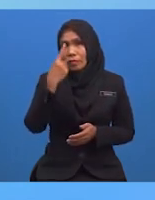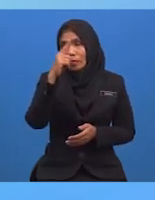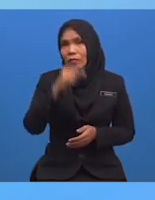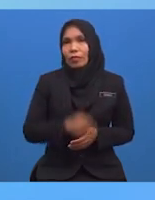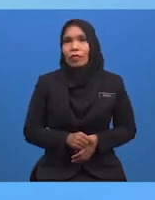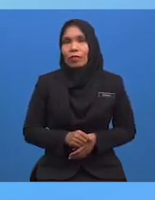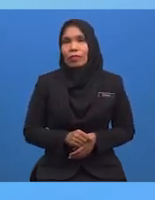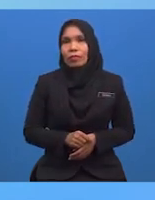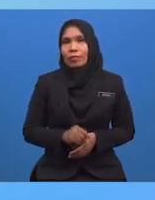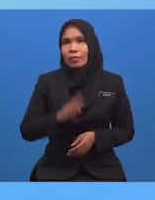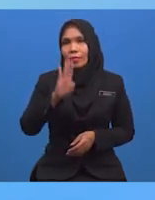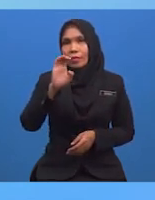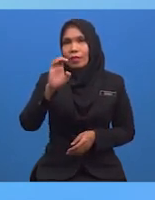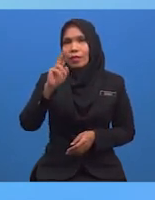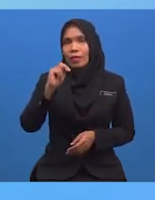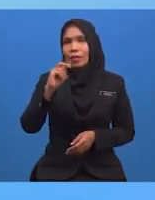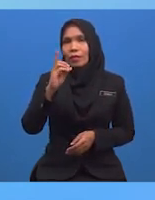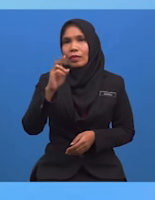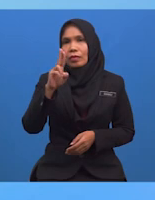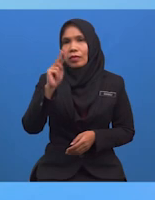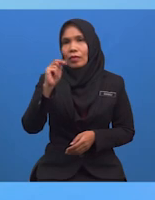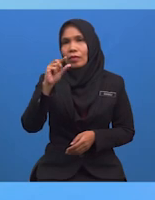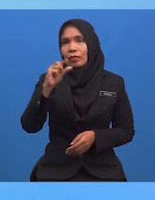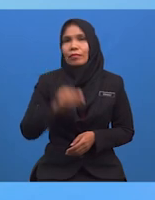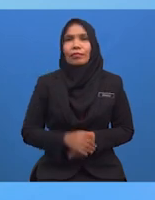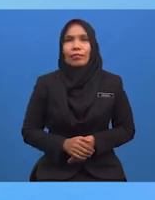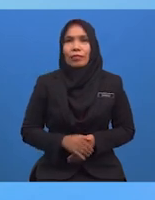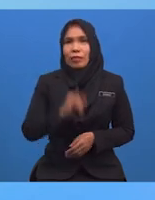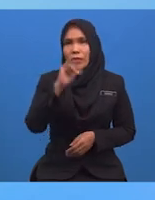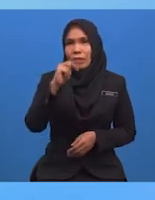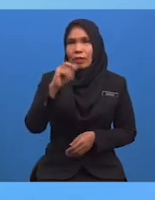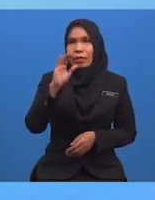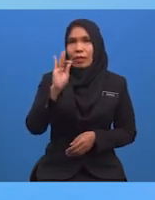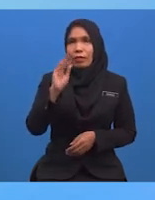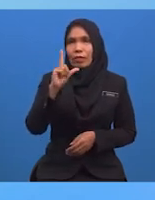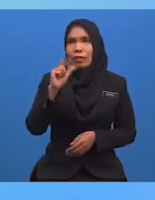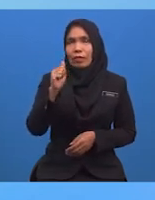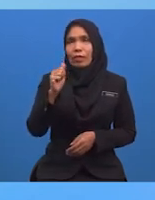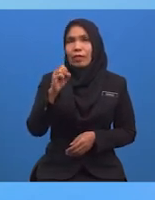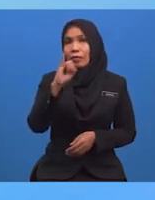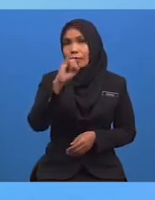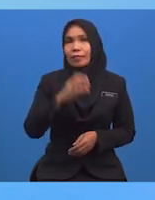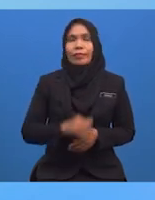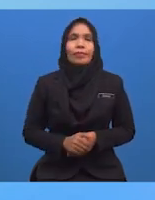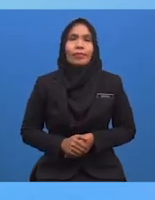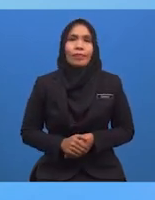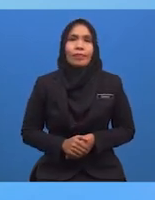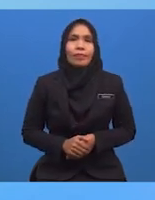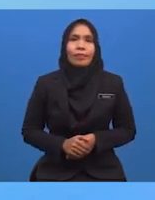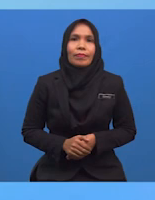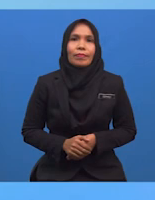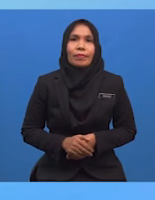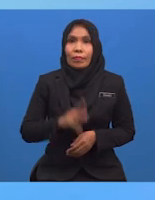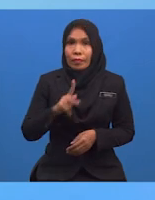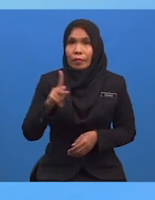membendung inflasi, terutama inflasi tolakkan kos. Baiklah, cikgu nak tanya. Pelajar-pelajar pernah